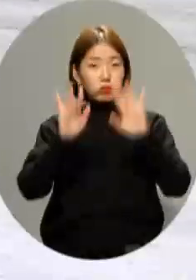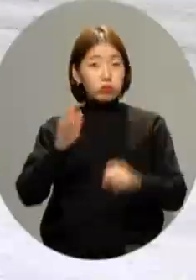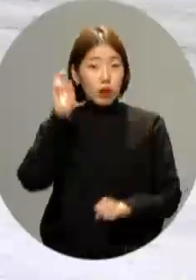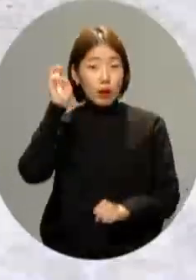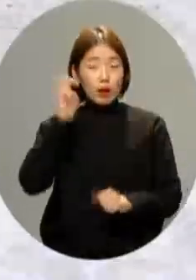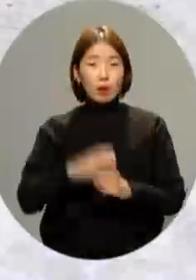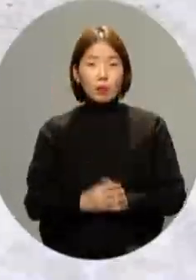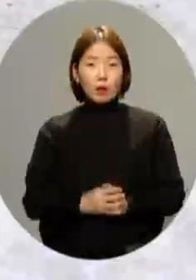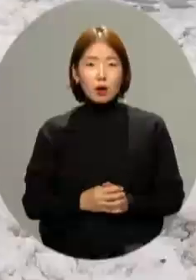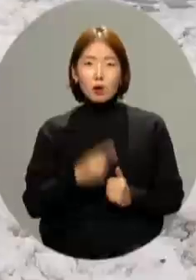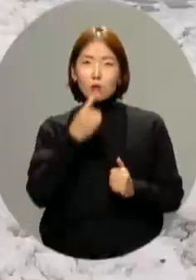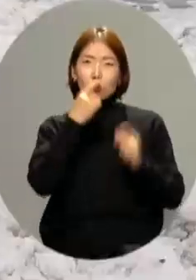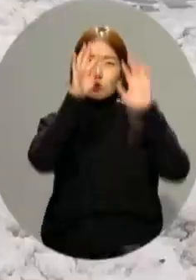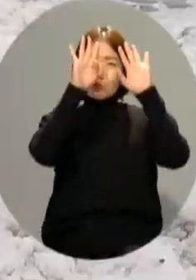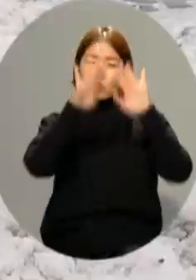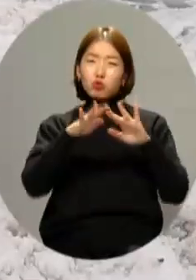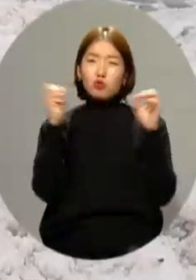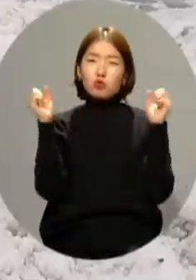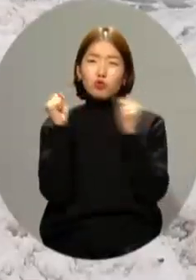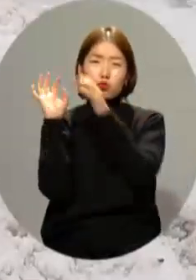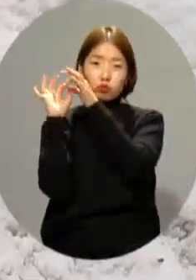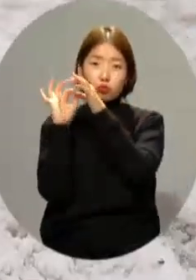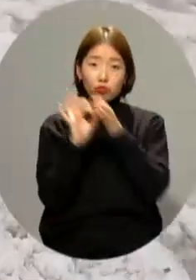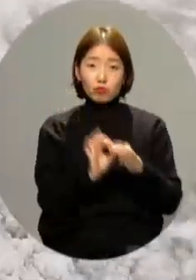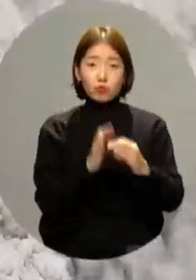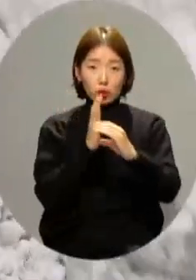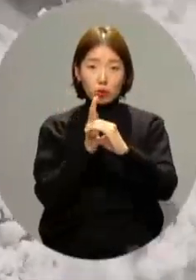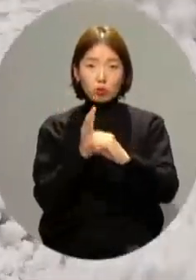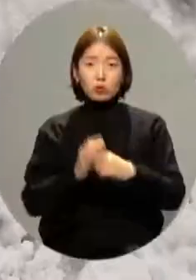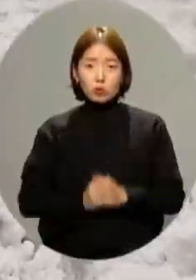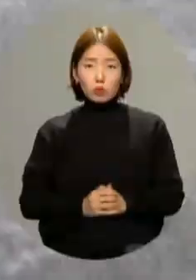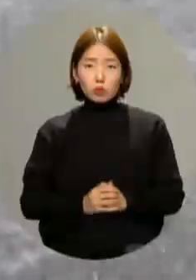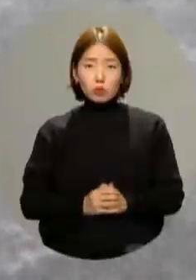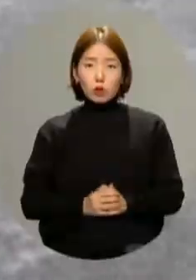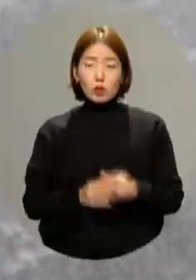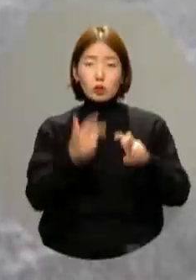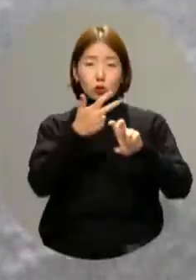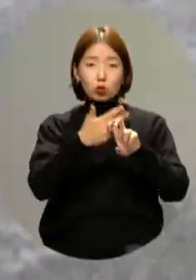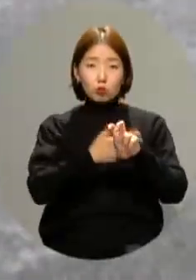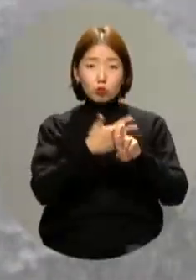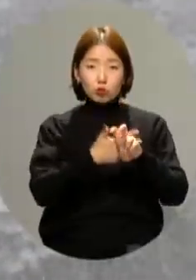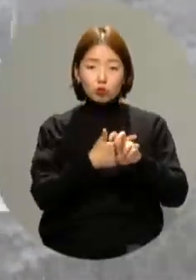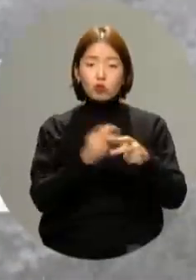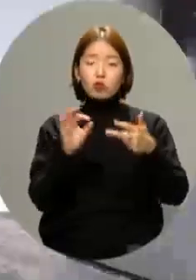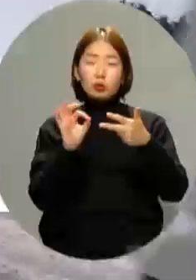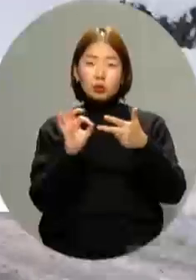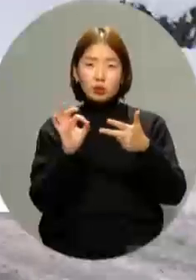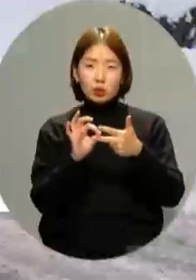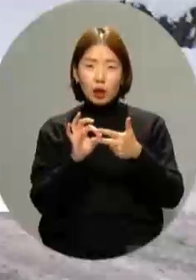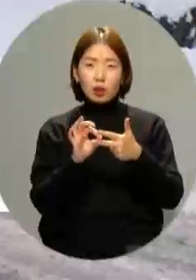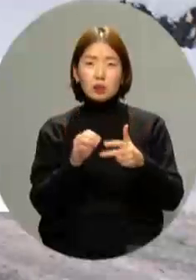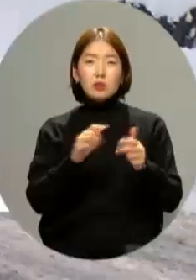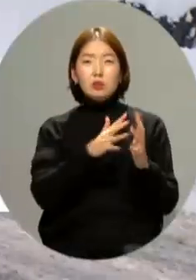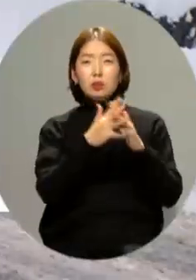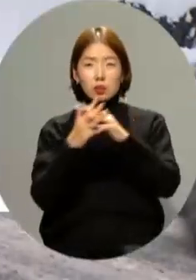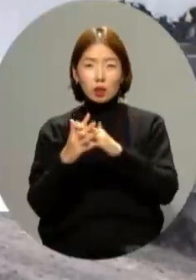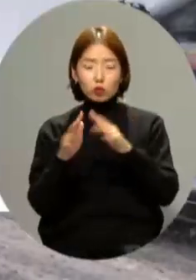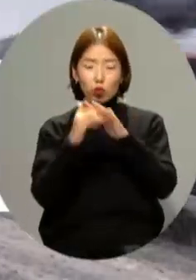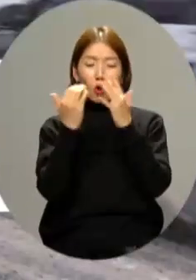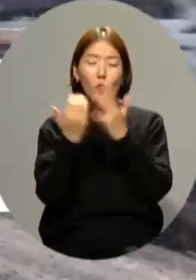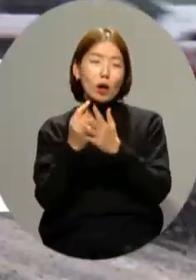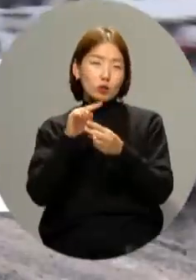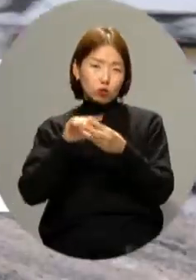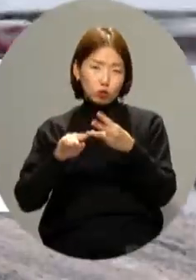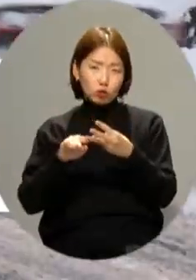전망됩니다. 눈과 함께 강추위도 계속되고 있습니다. 현재 무주와 진안, 장수에 한파경보가, 완주, 익산